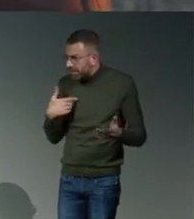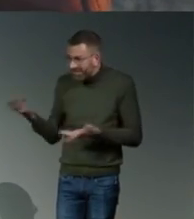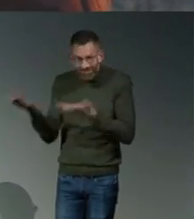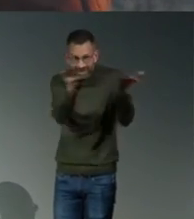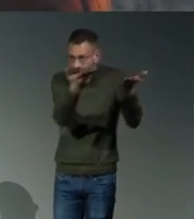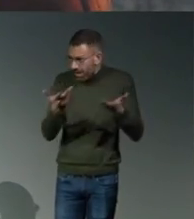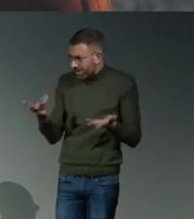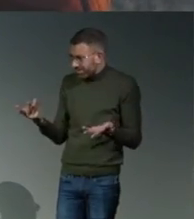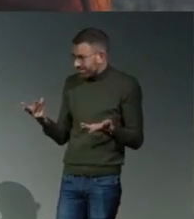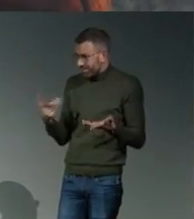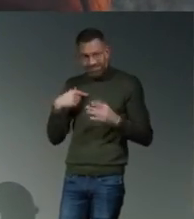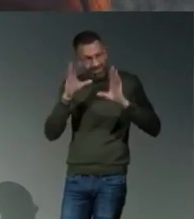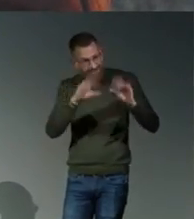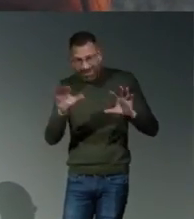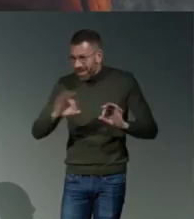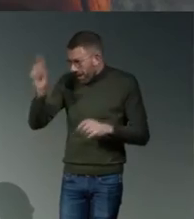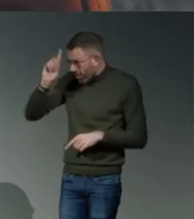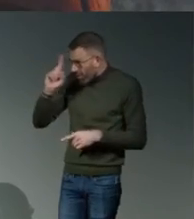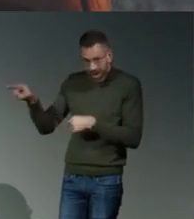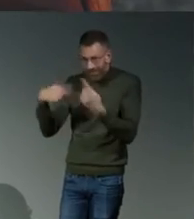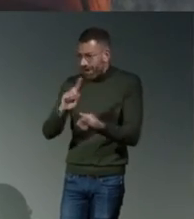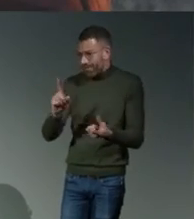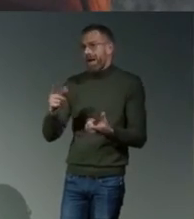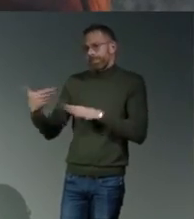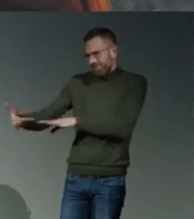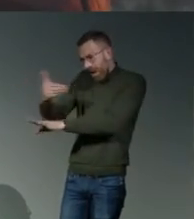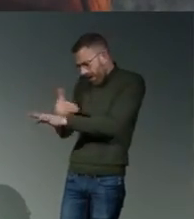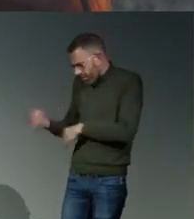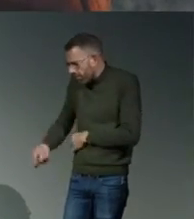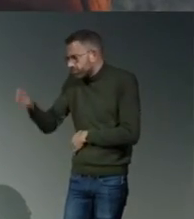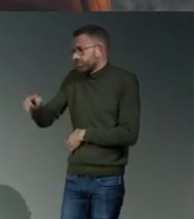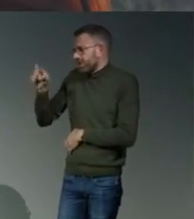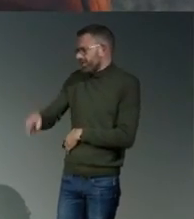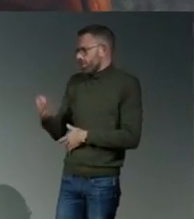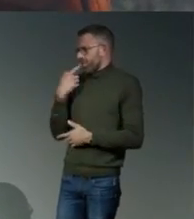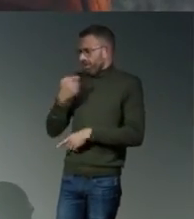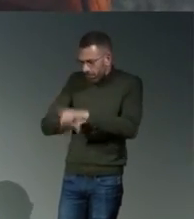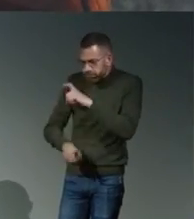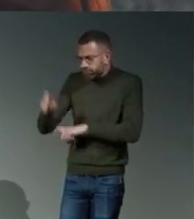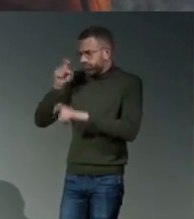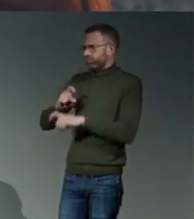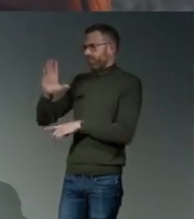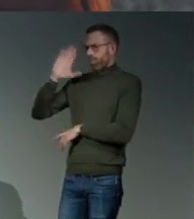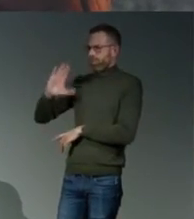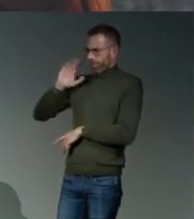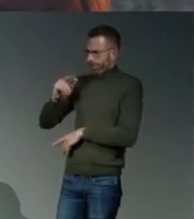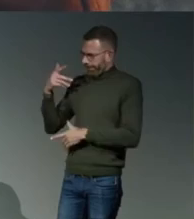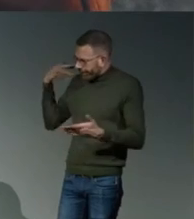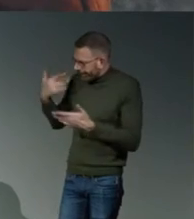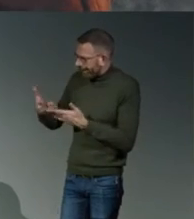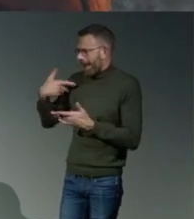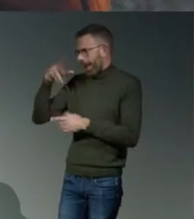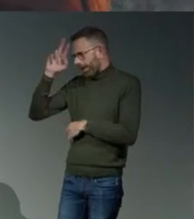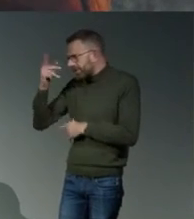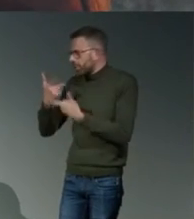donc il faut y aller. Mais c'est vrai qu'il y a du travail d'éducation, donc ça veut dire qu'il faut revenir sur des comportements anciens, une histoire, des